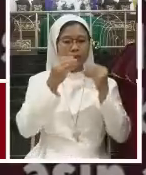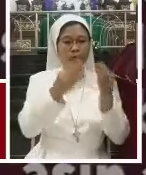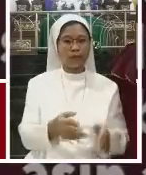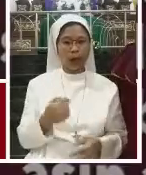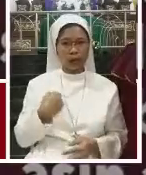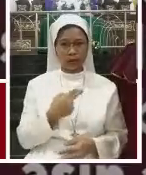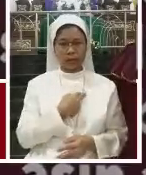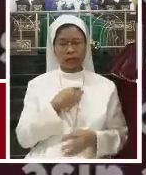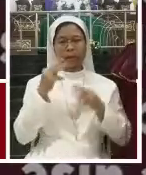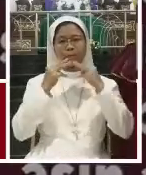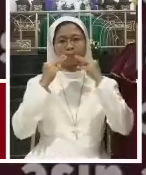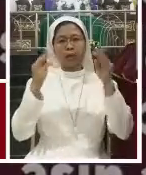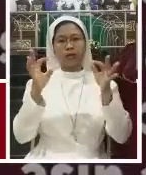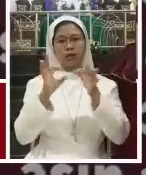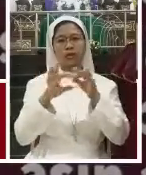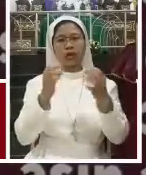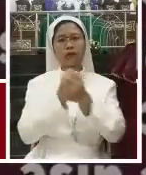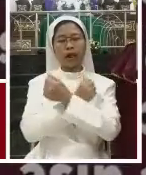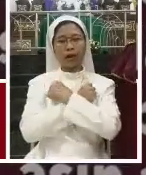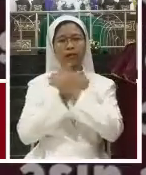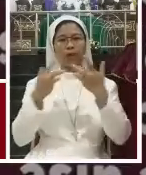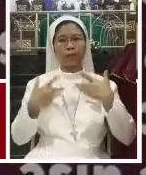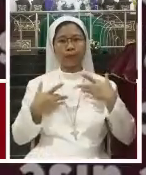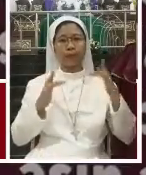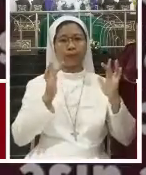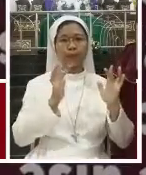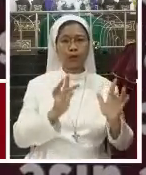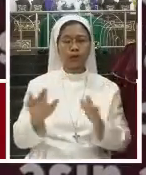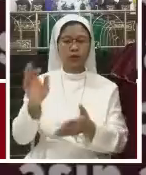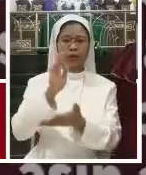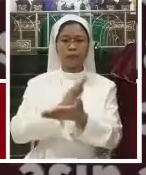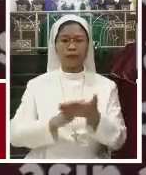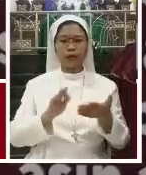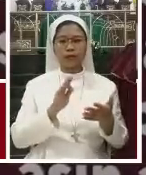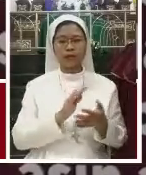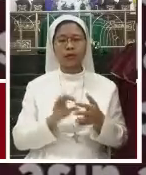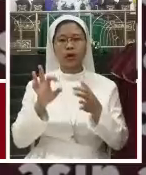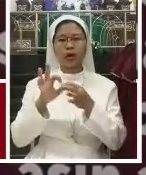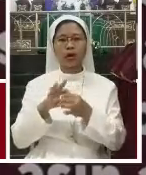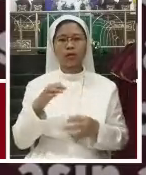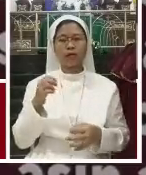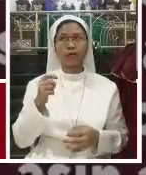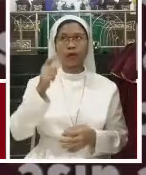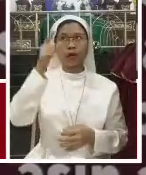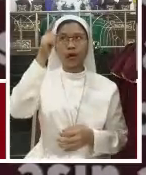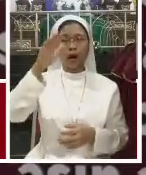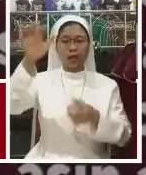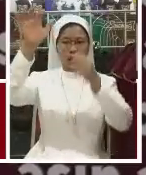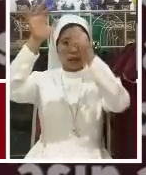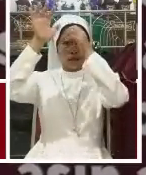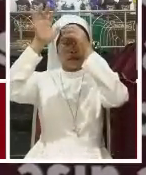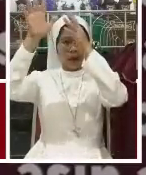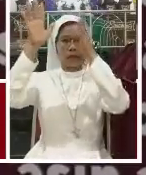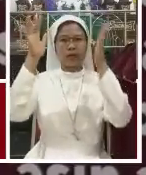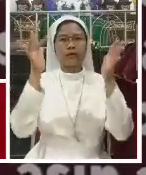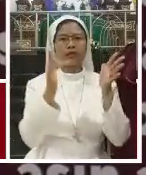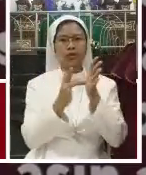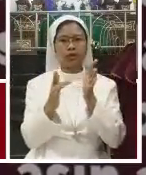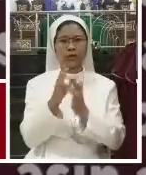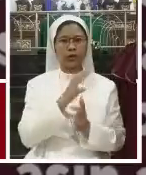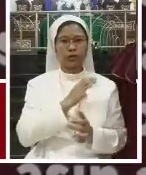kang pagkamuot, pagkaherak, pagpatawad kang kagurang ng Ama. Si Kristo